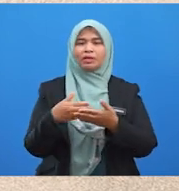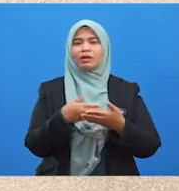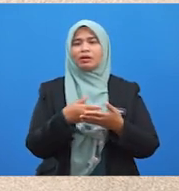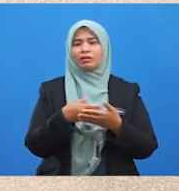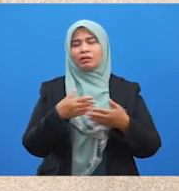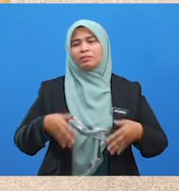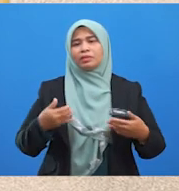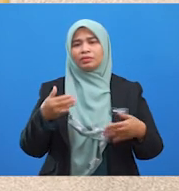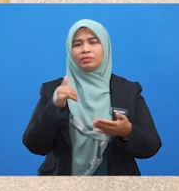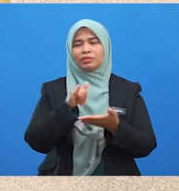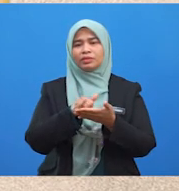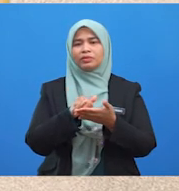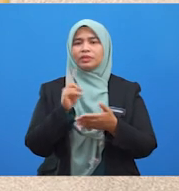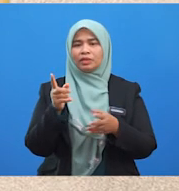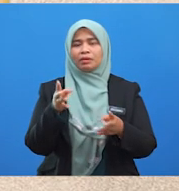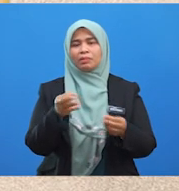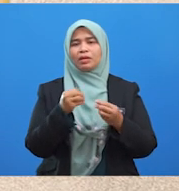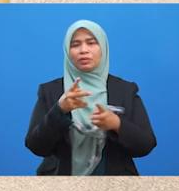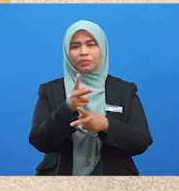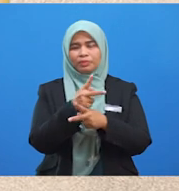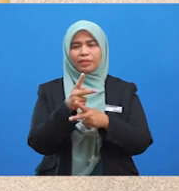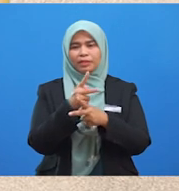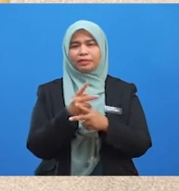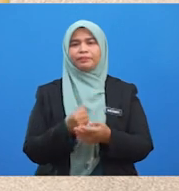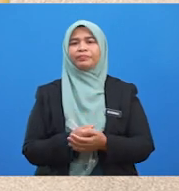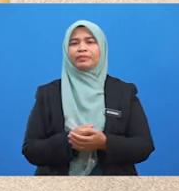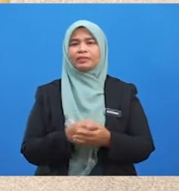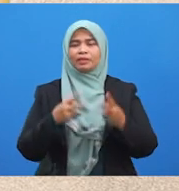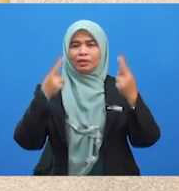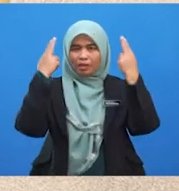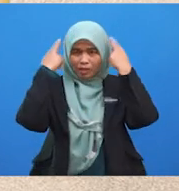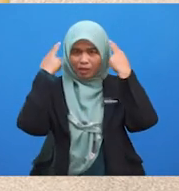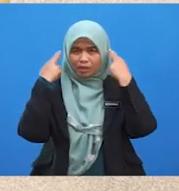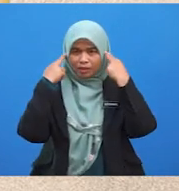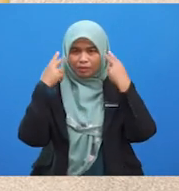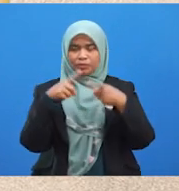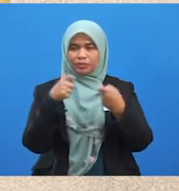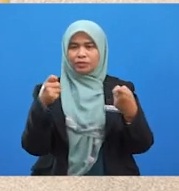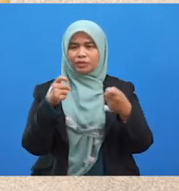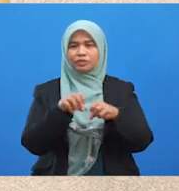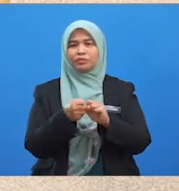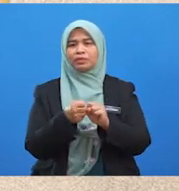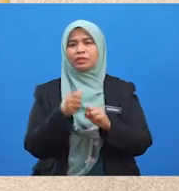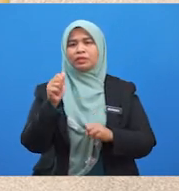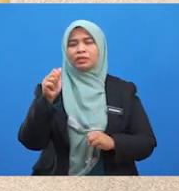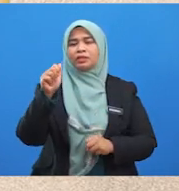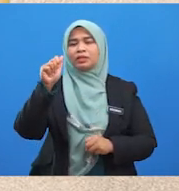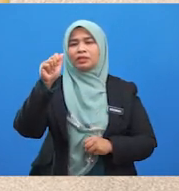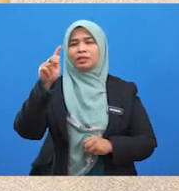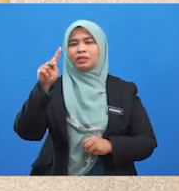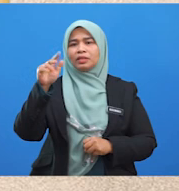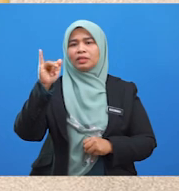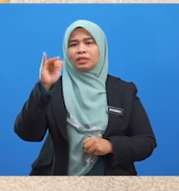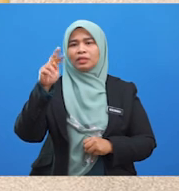Hakim memutuskan agar Akinomoto memelihara ibu beruk itu sehingga melahirkan